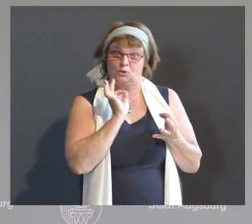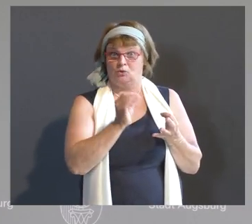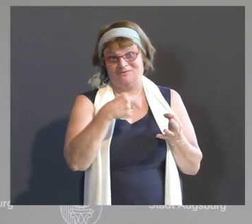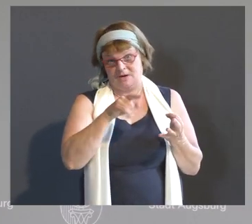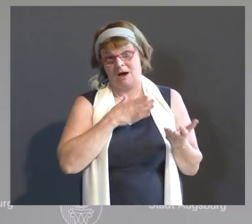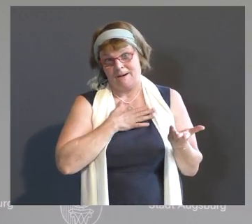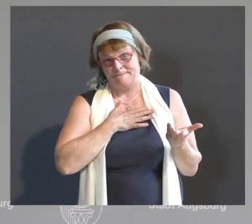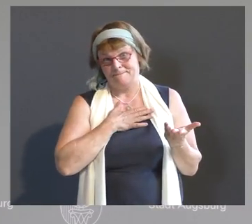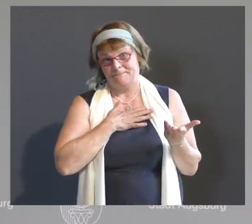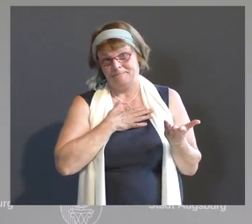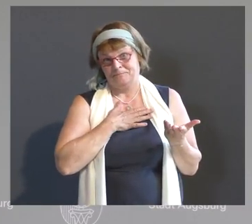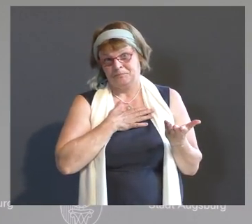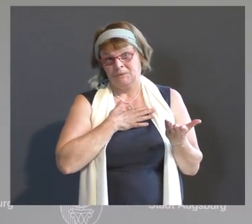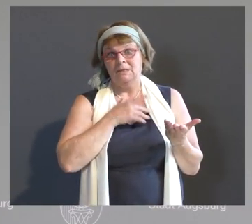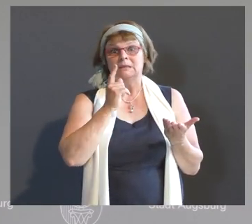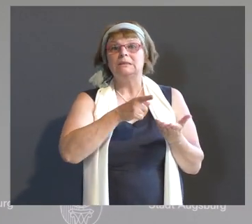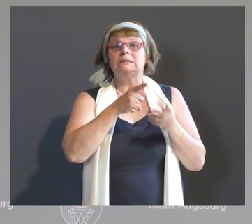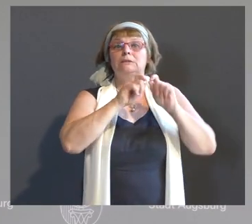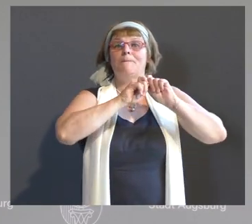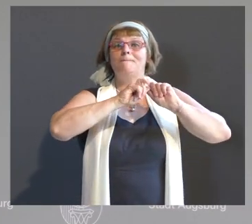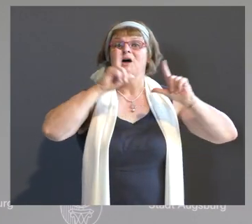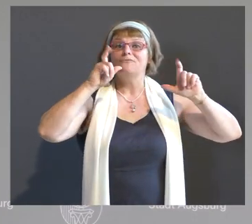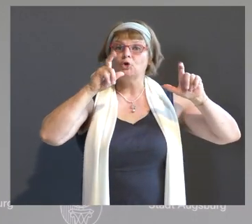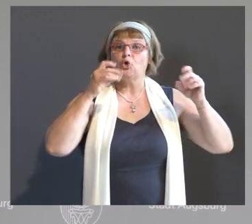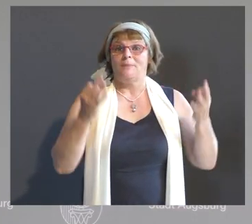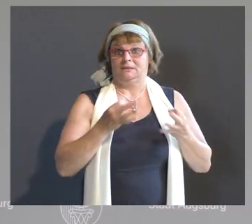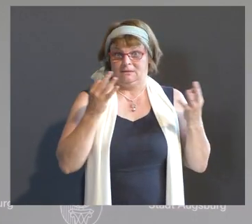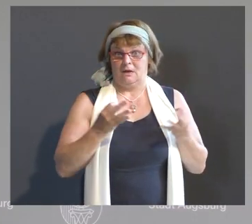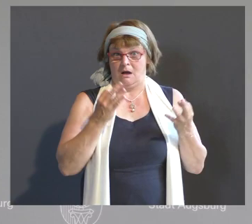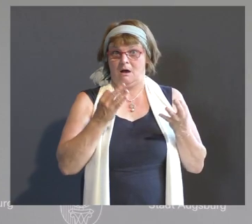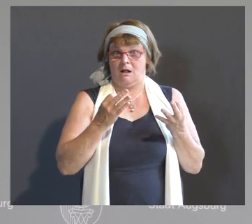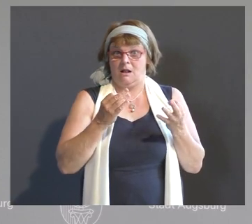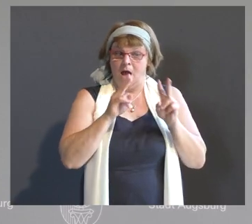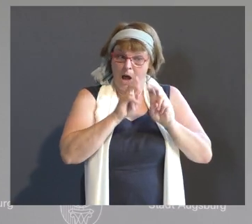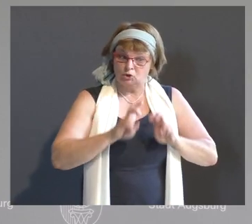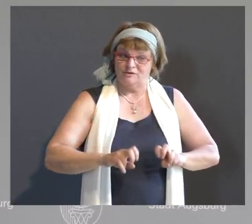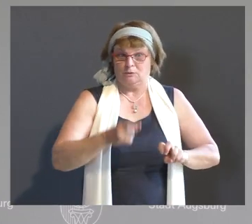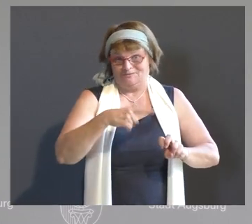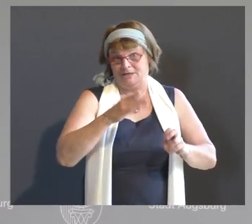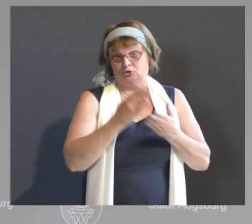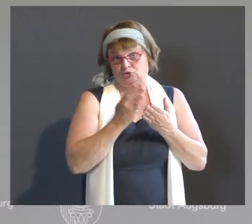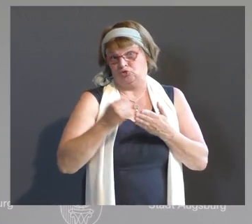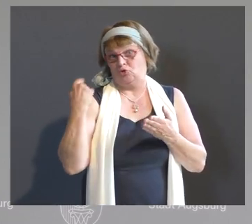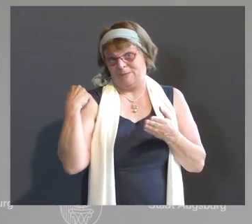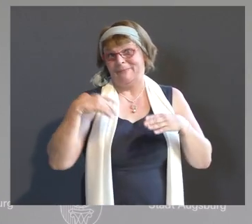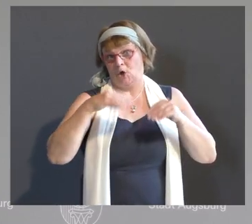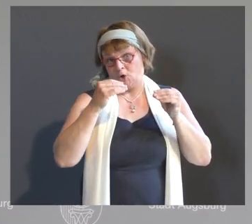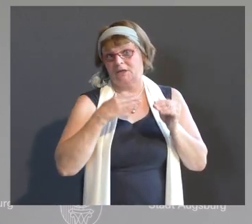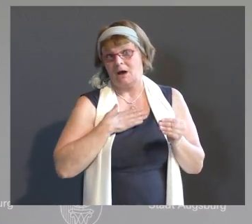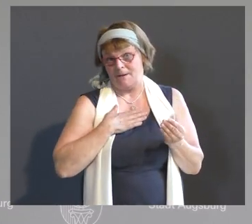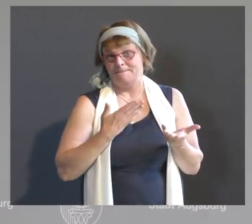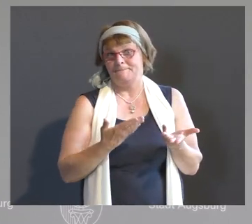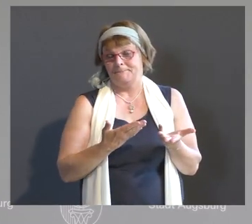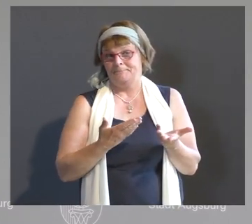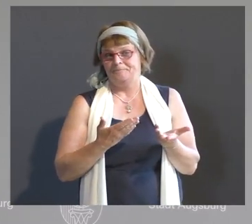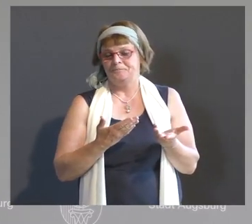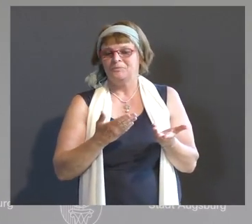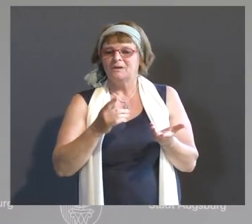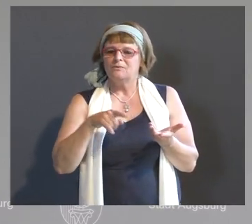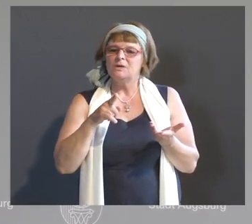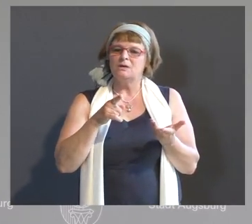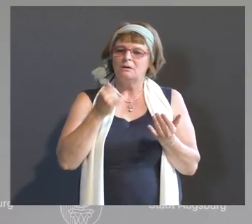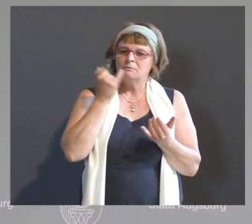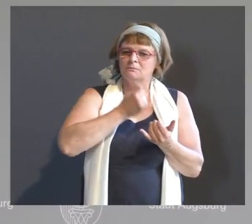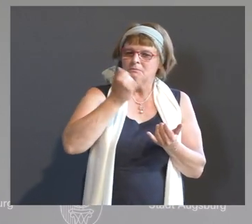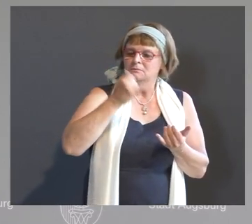Materials haben wir bereits begonnen, und sie wird sicherlich noch die kommenden Tage fortgesetzt werden und anhalten. Wir werden